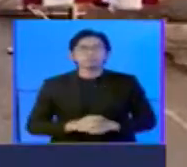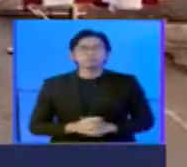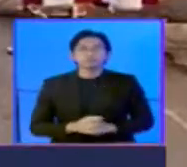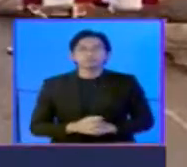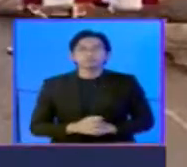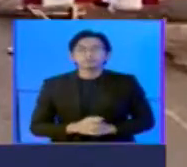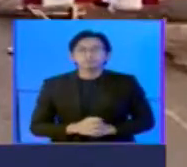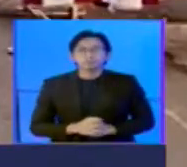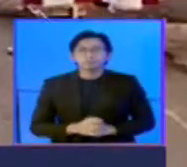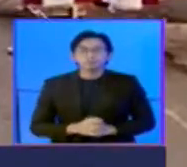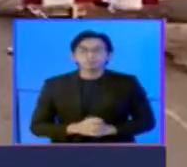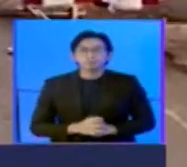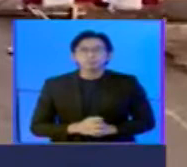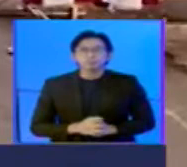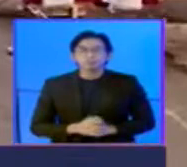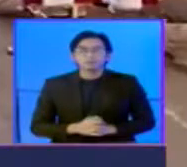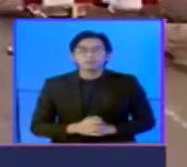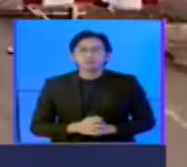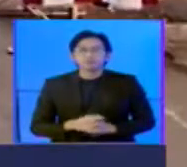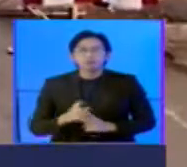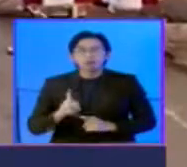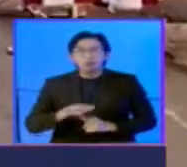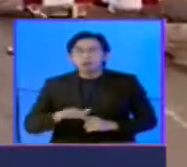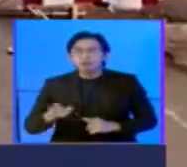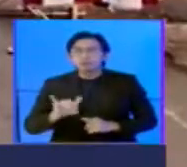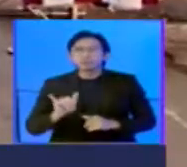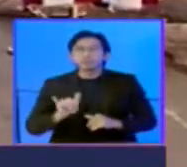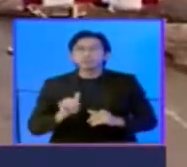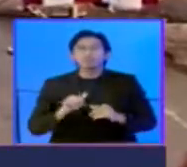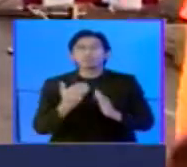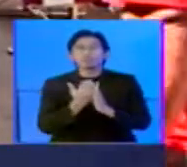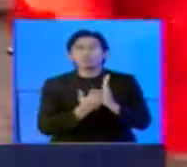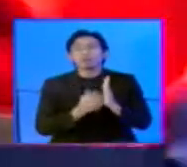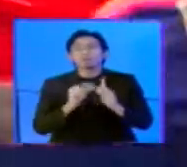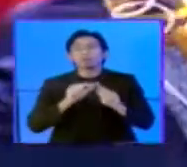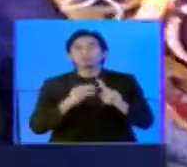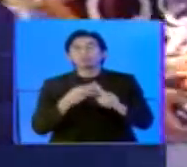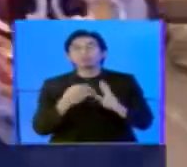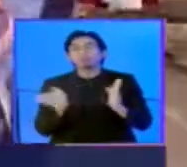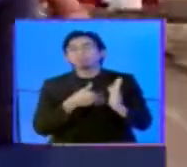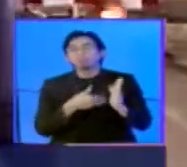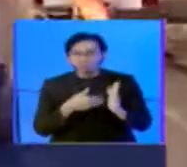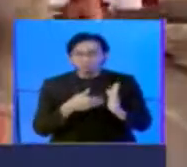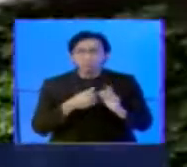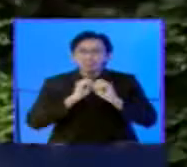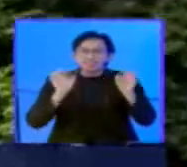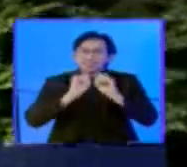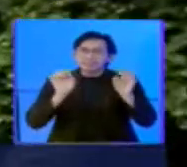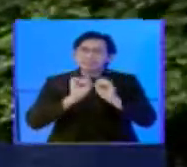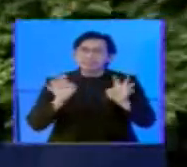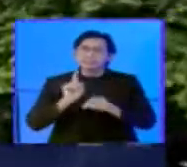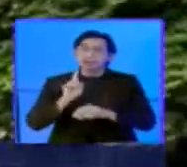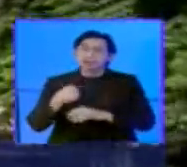seakan AB mengajak anaknya berbelanja di tengah kerumunan sosialisasi Harusnya juga dilakukan kepada pembeli tidak